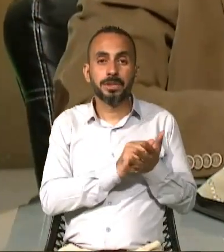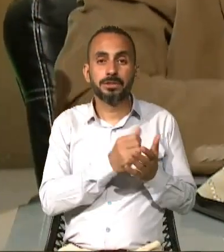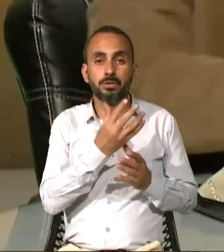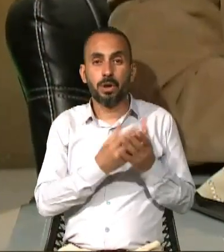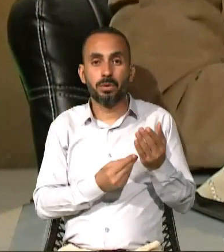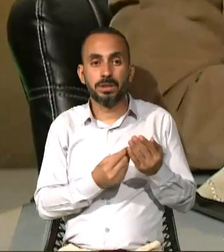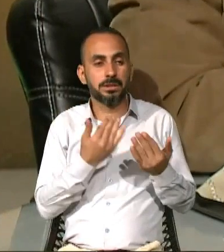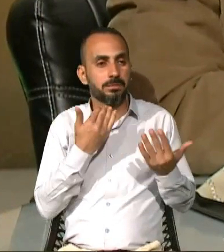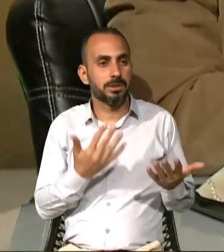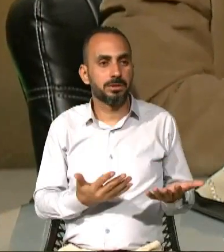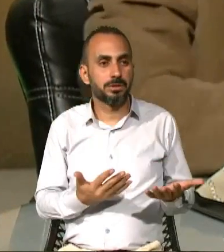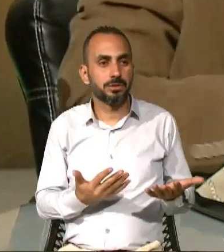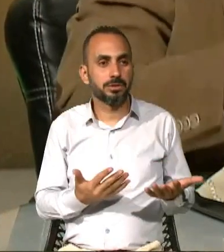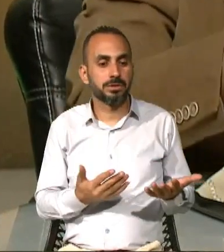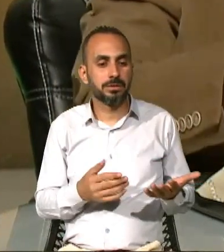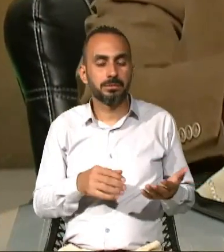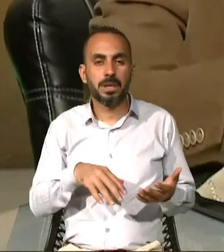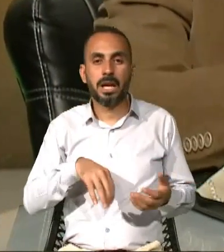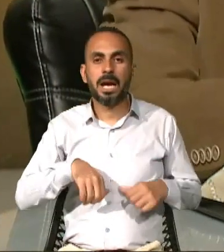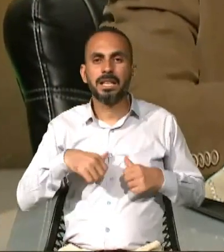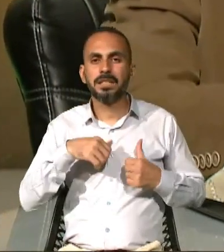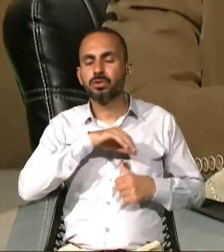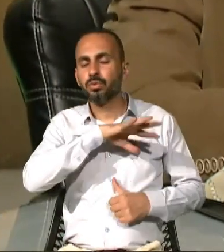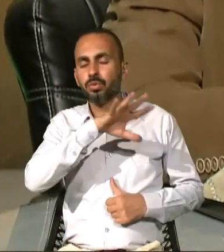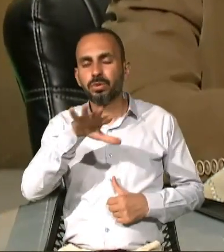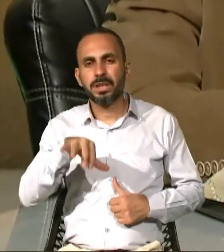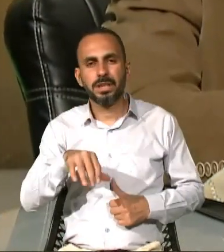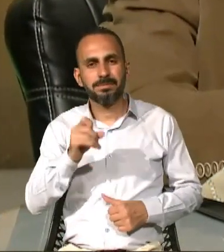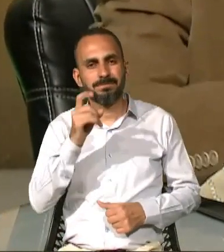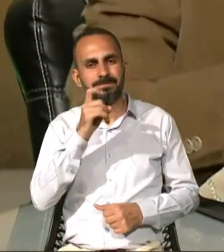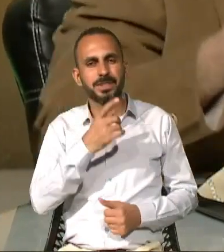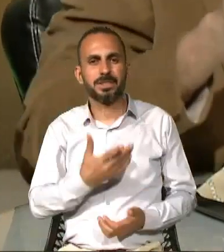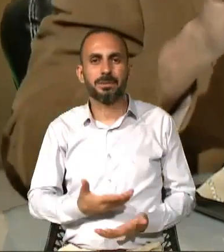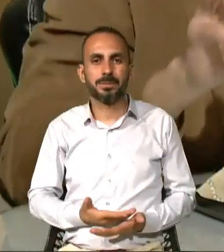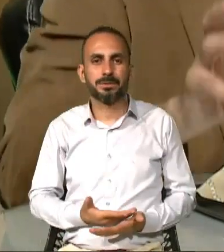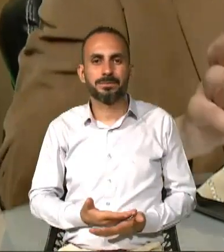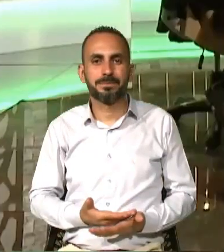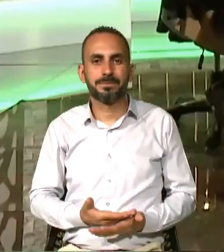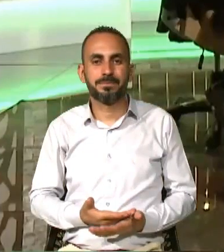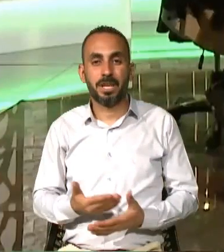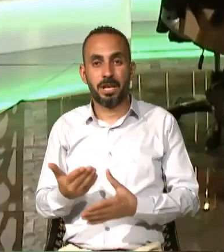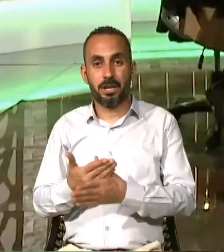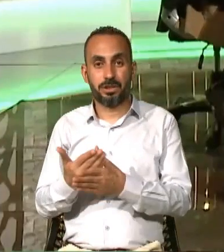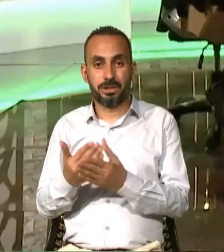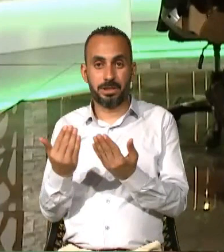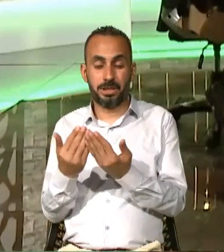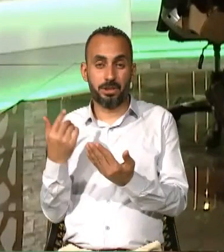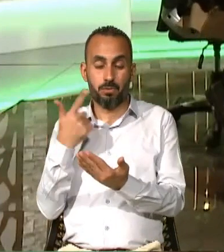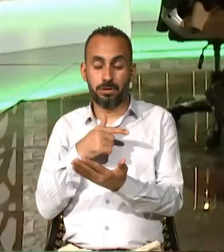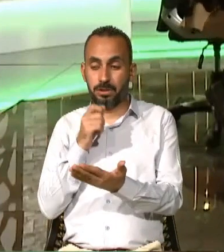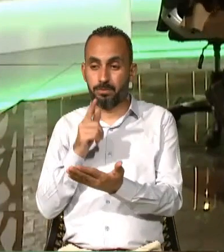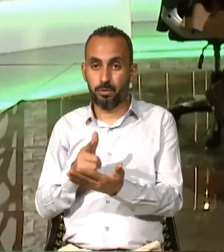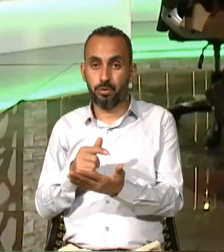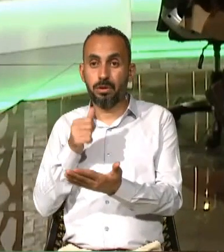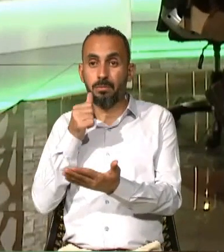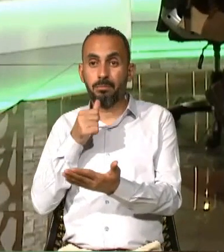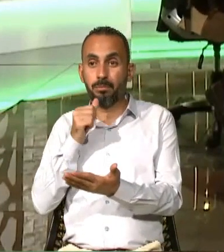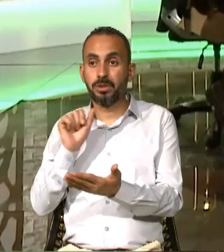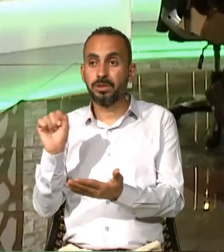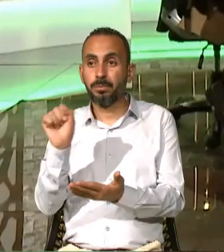فعدم الصبر اصعب. ولو مش دي حقيقه ما كانش الرب قال بصبركم اقتنوا